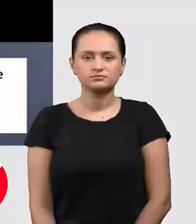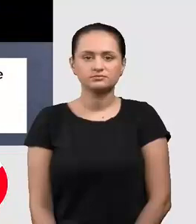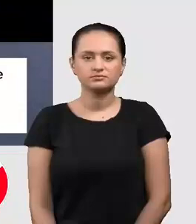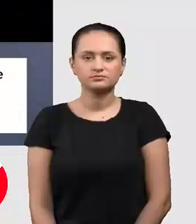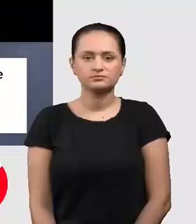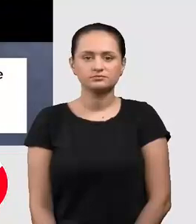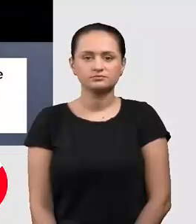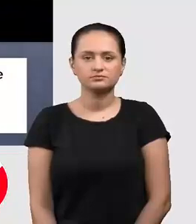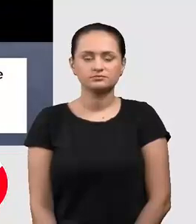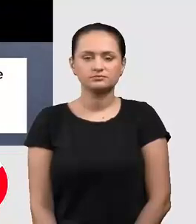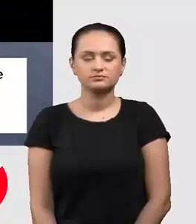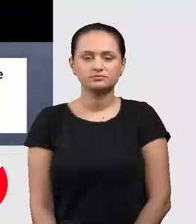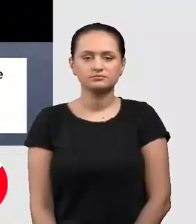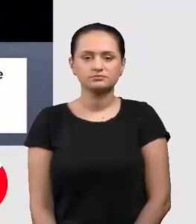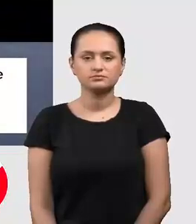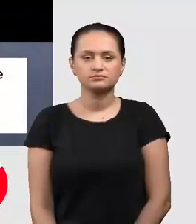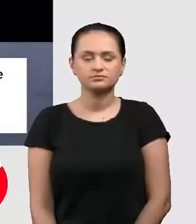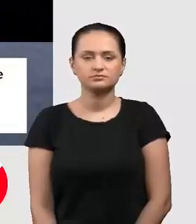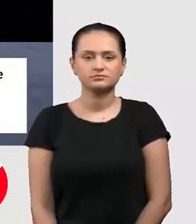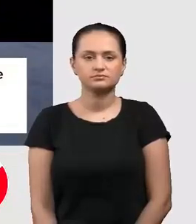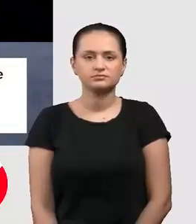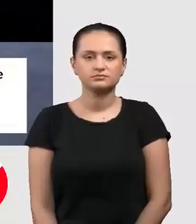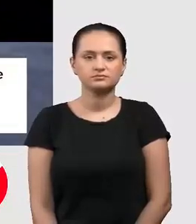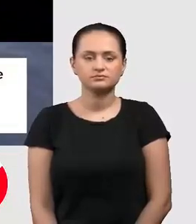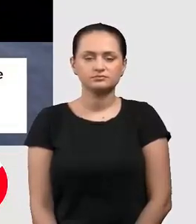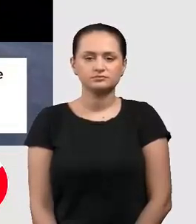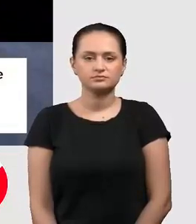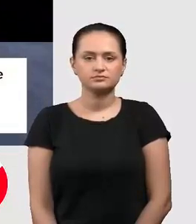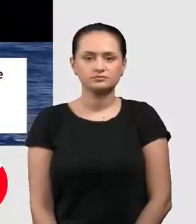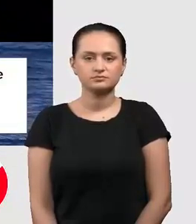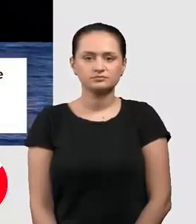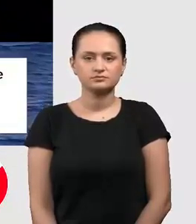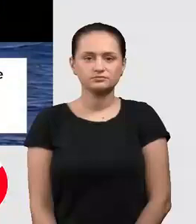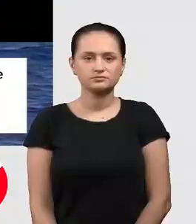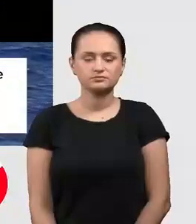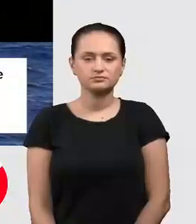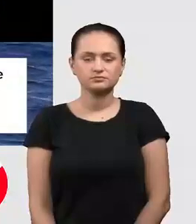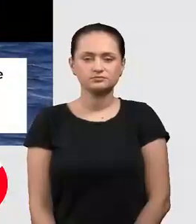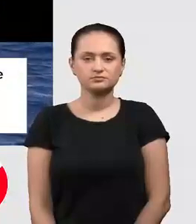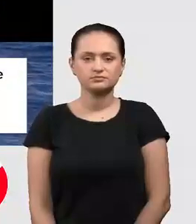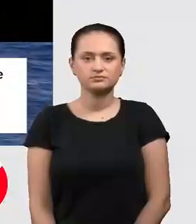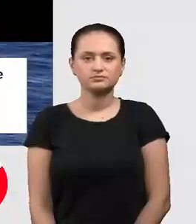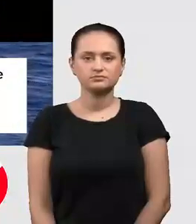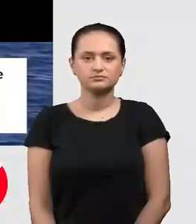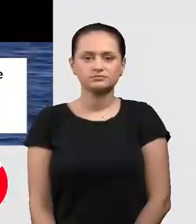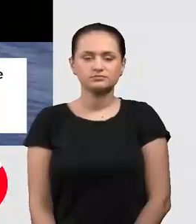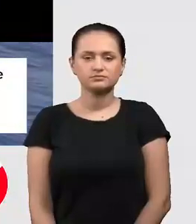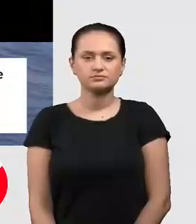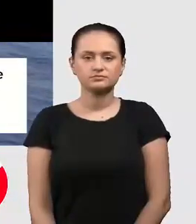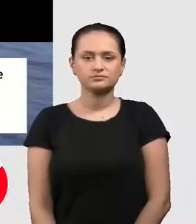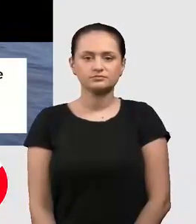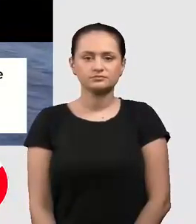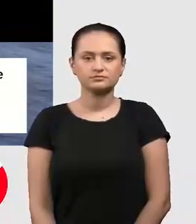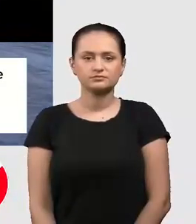aceasta ar doborâ-o și de aici ar putea escalada relația dintre NATO și Rusia. Tocmai în această